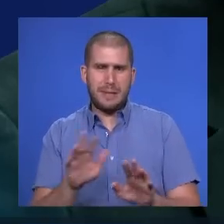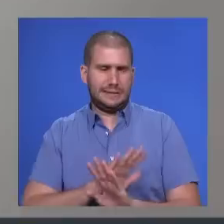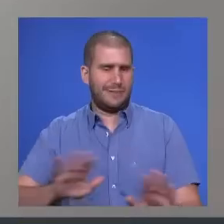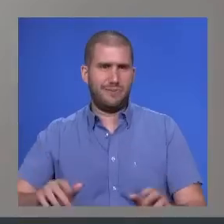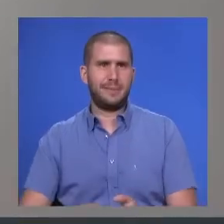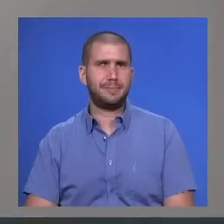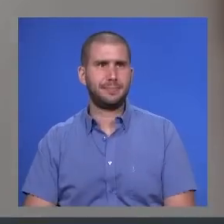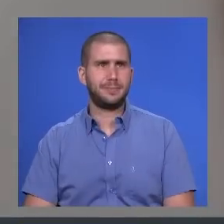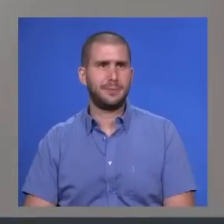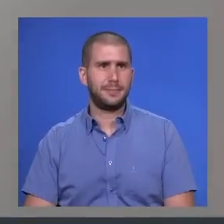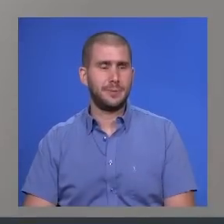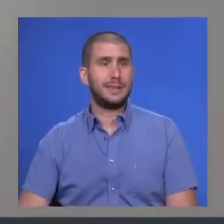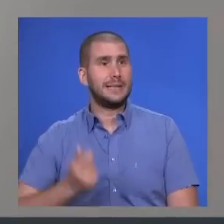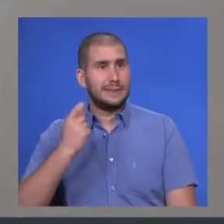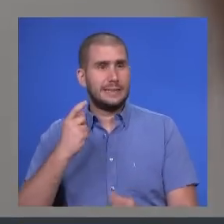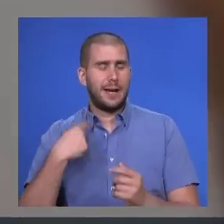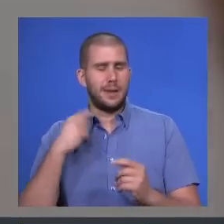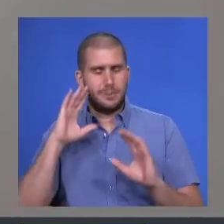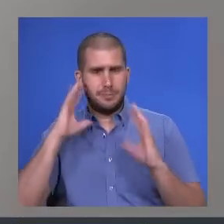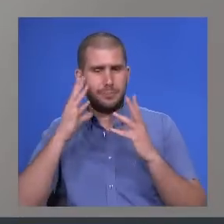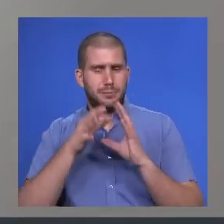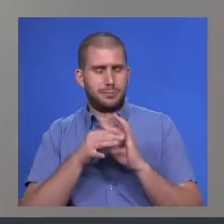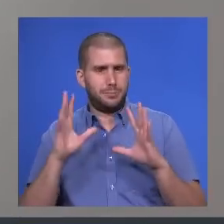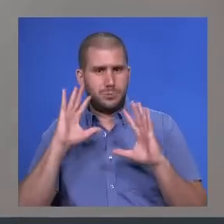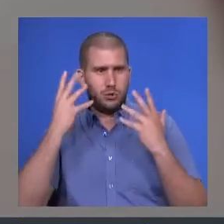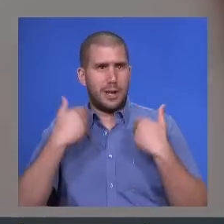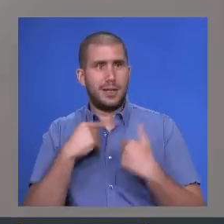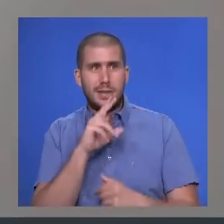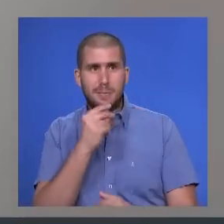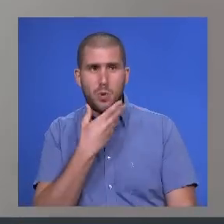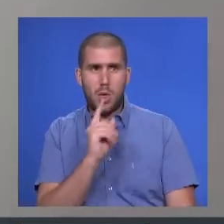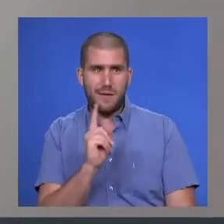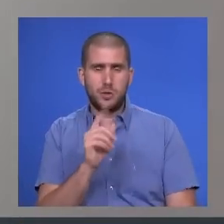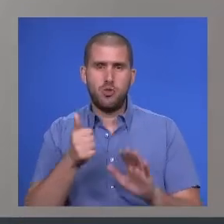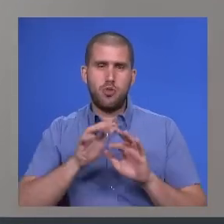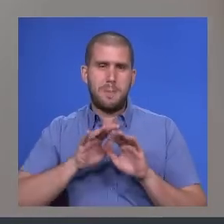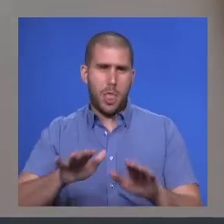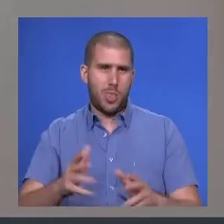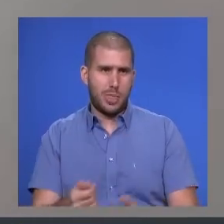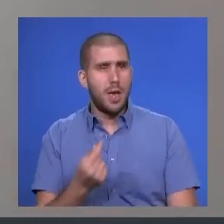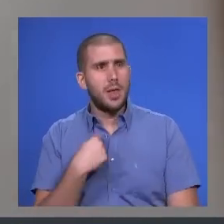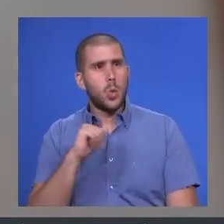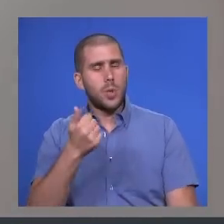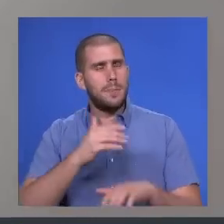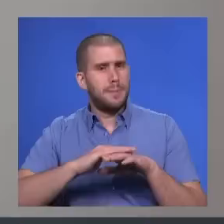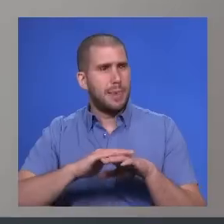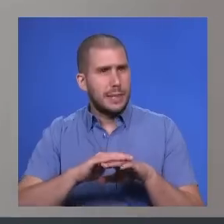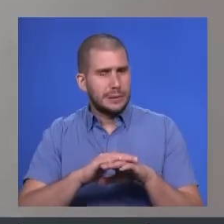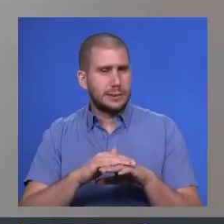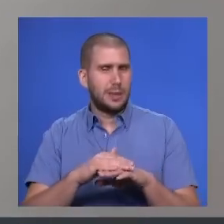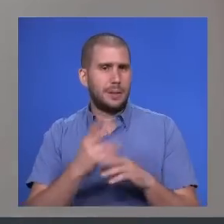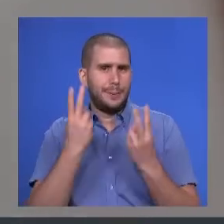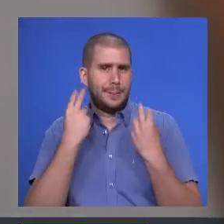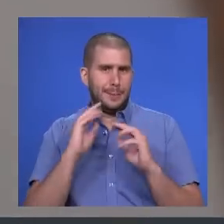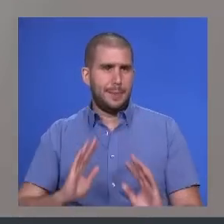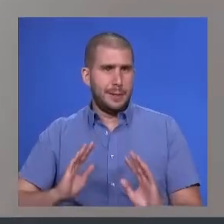מצב. קצת איבדתי את ההשתנות שלי ודיברתי קצת לא יפה עם ה6 מיליון. אני קודם כל מתנצל, חוזר בי,